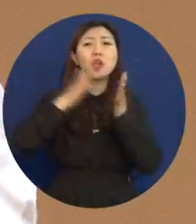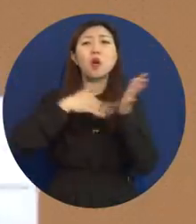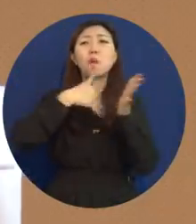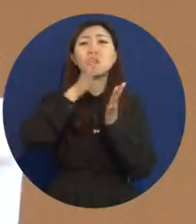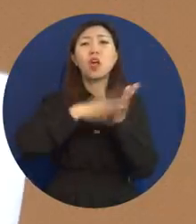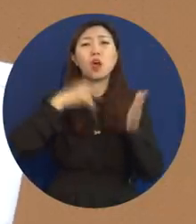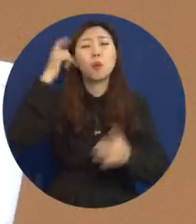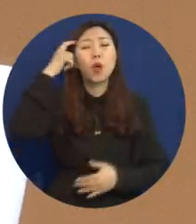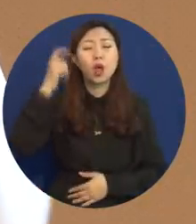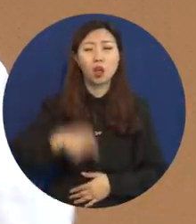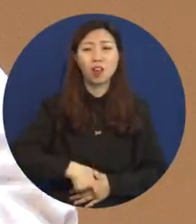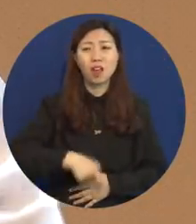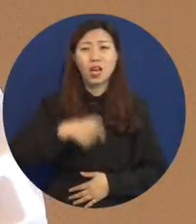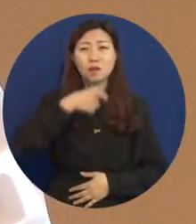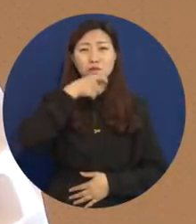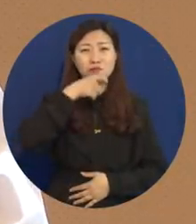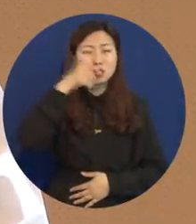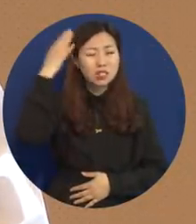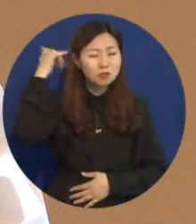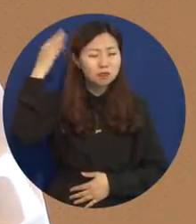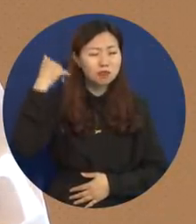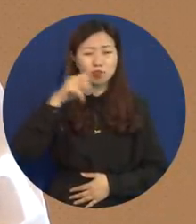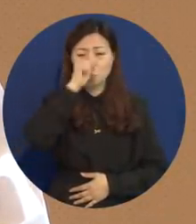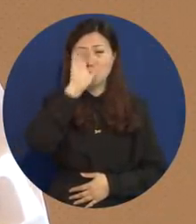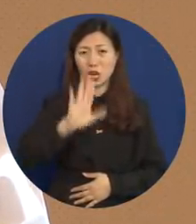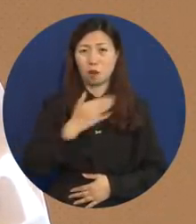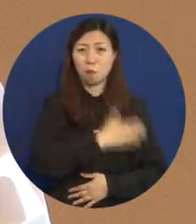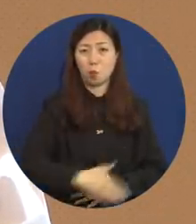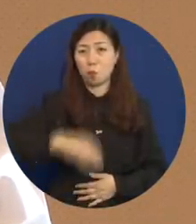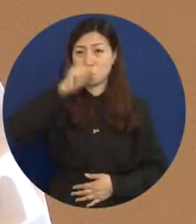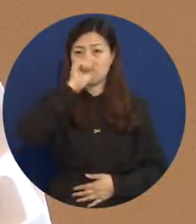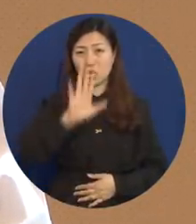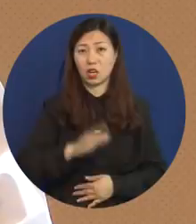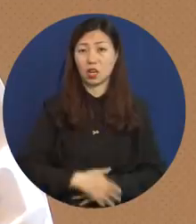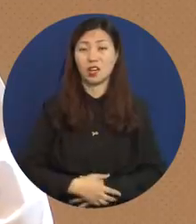그 물감들이는 그 화학 성분이.